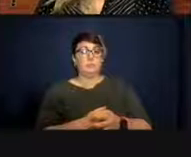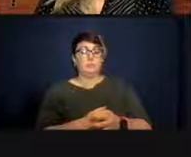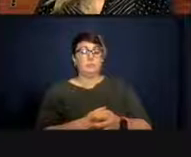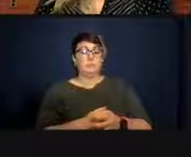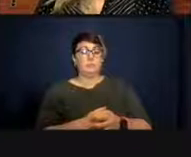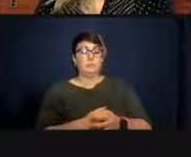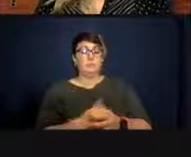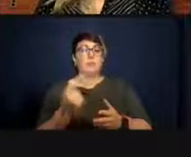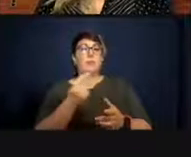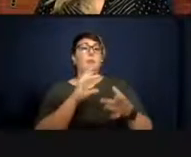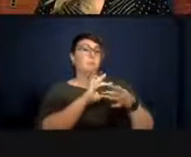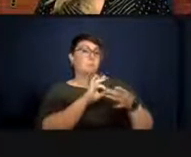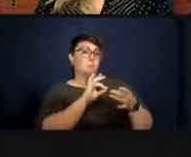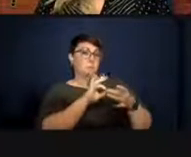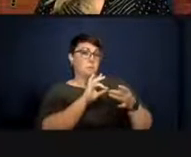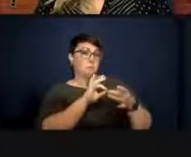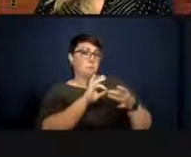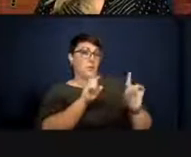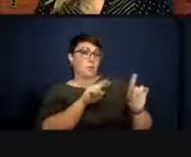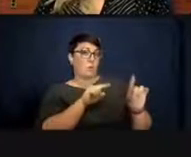إحدى الأمور التي ذكرتها